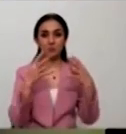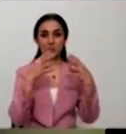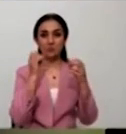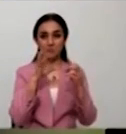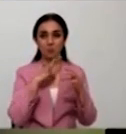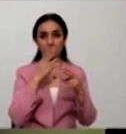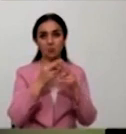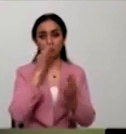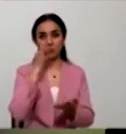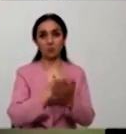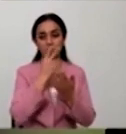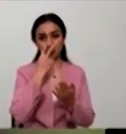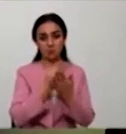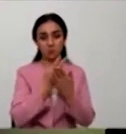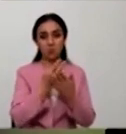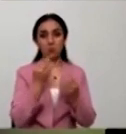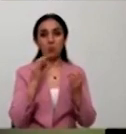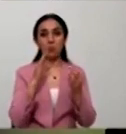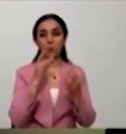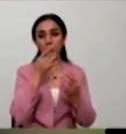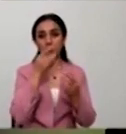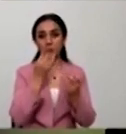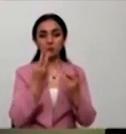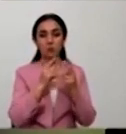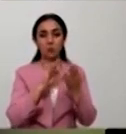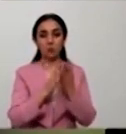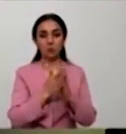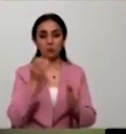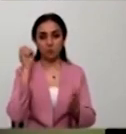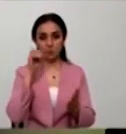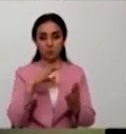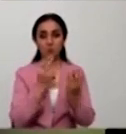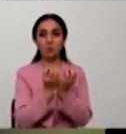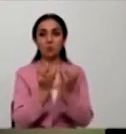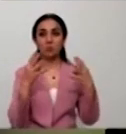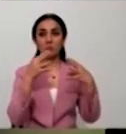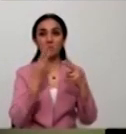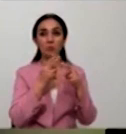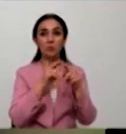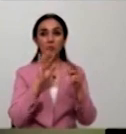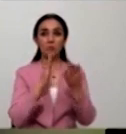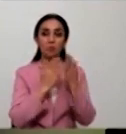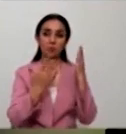ko'rishimiz mumkin. Tangani biz ixtiyoriy holatda tashlasak, u holda yo